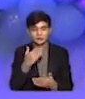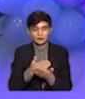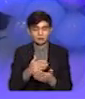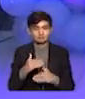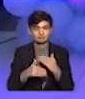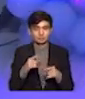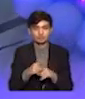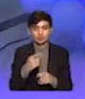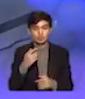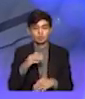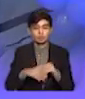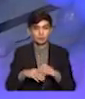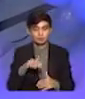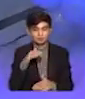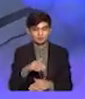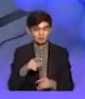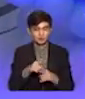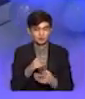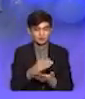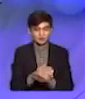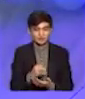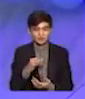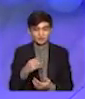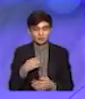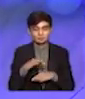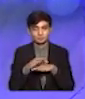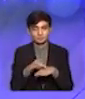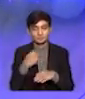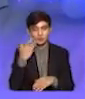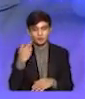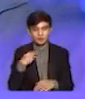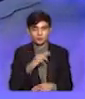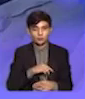Қазір қолын созып, бұлай шығарып салатын болды біз жұмысқа